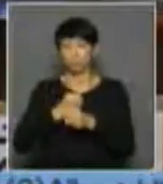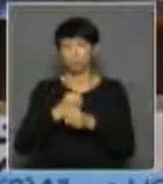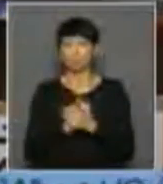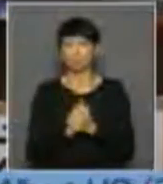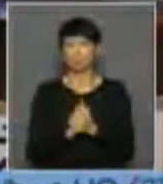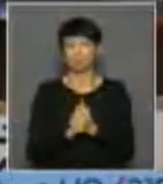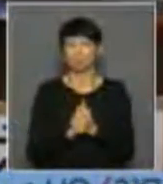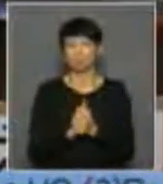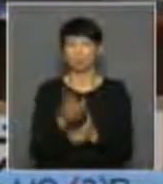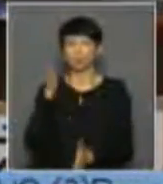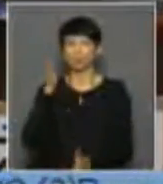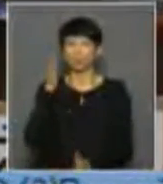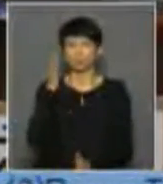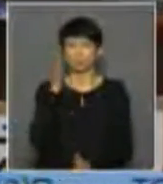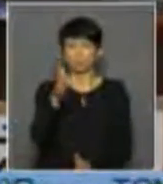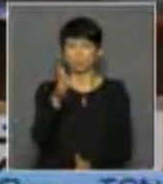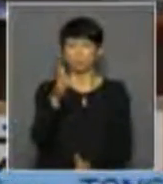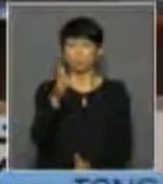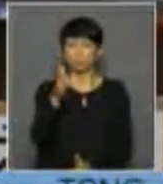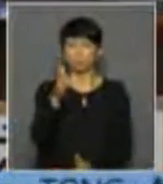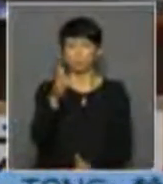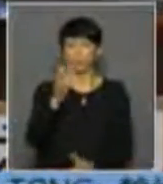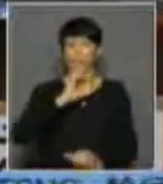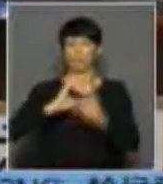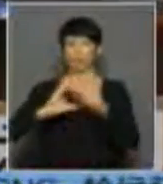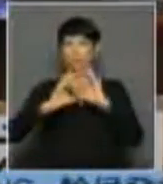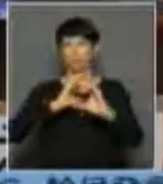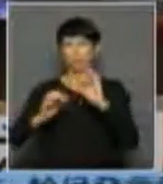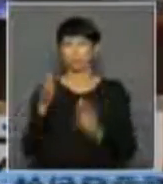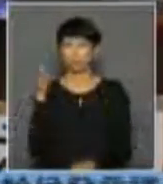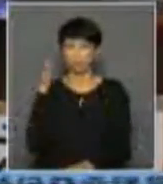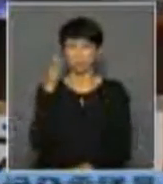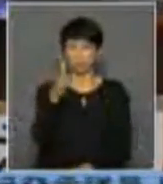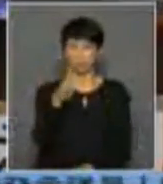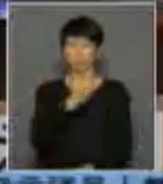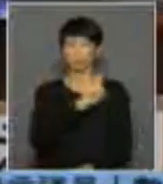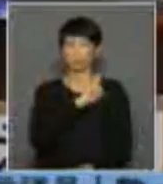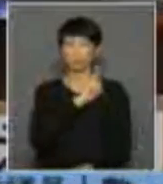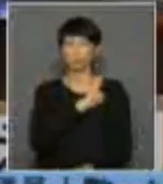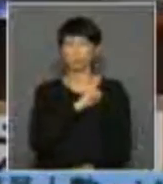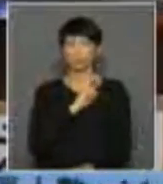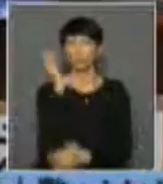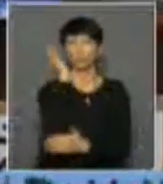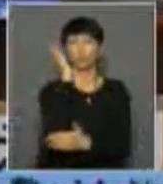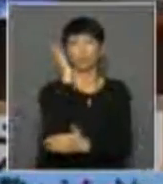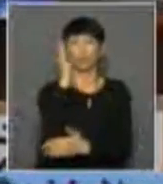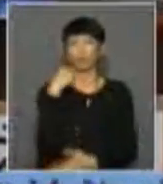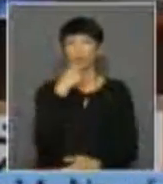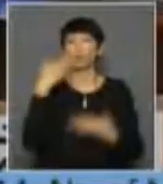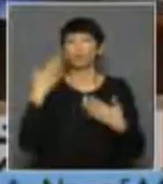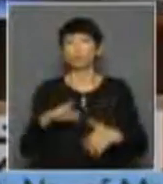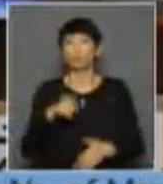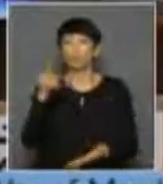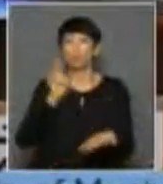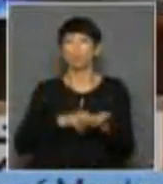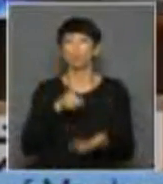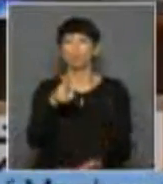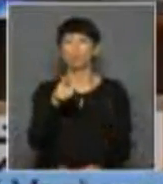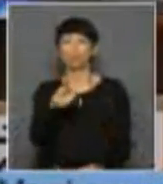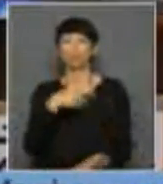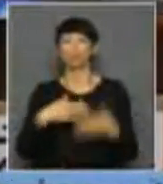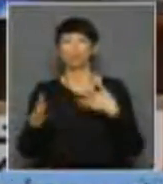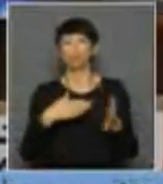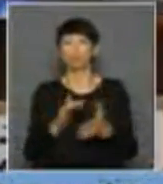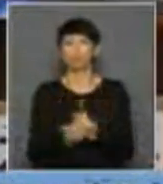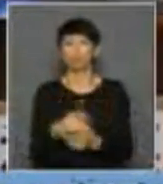單向、溝通，單向自己發表，我講完了你不信服的你的事、啊、你不